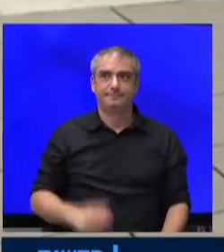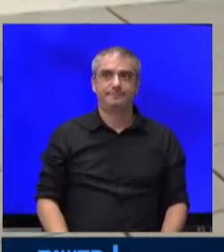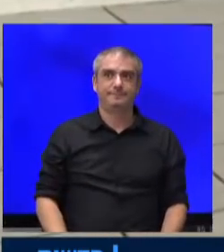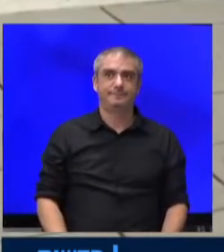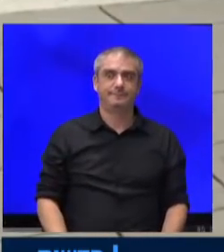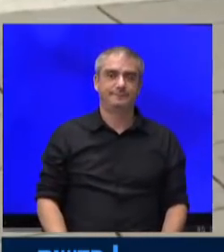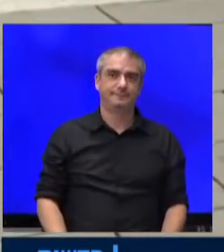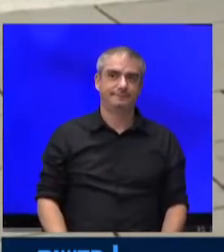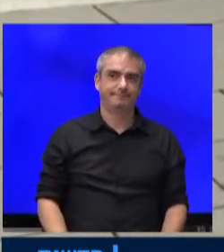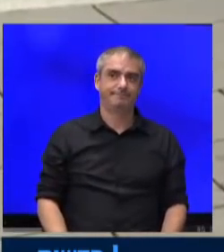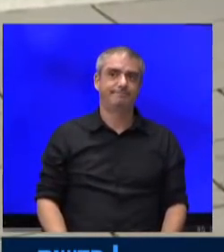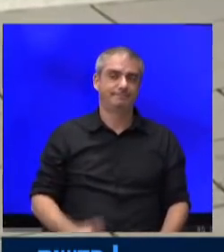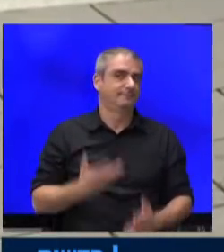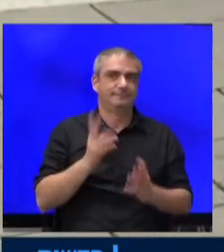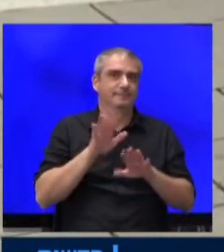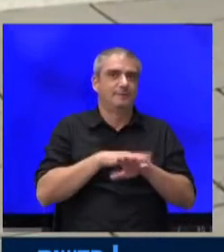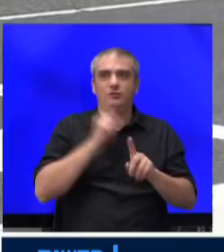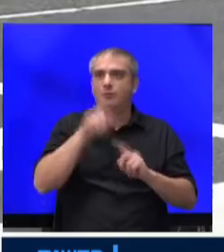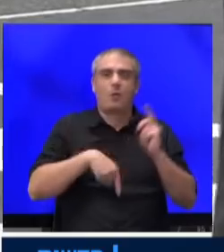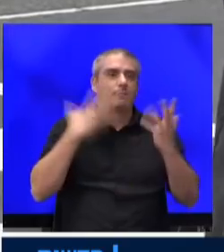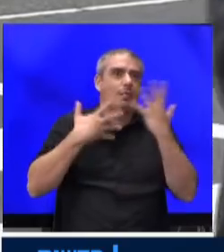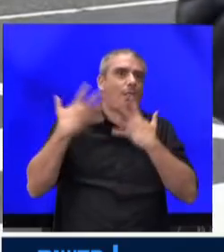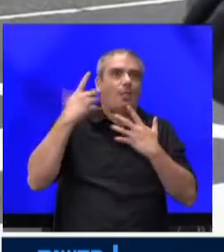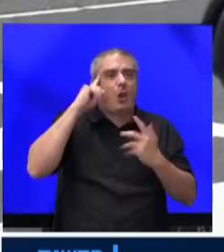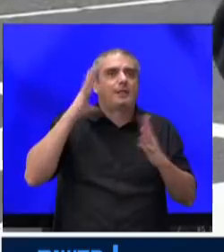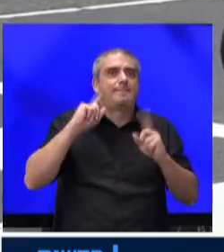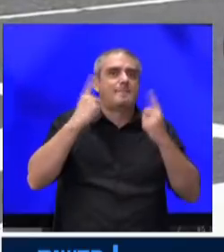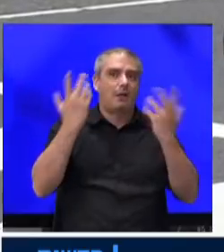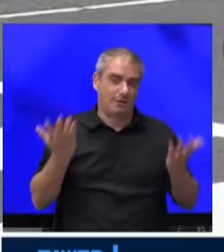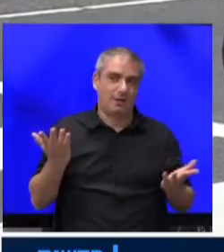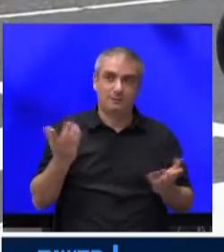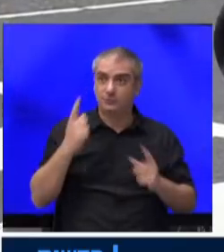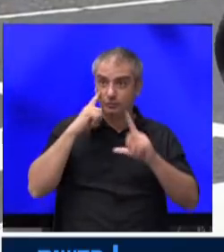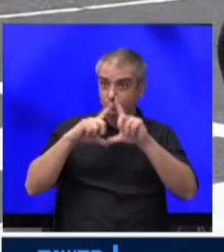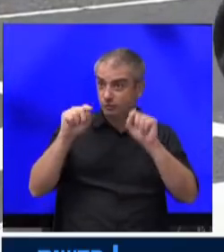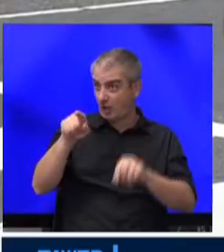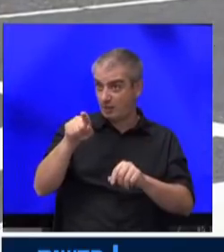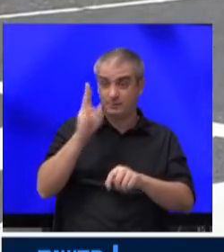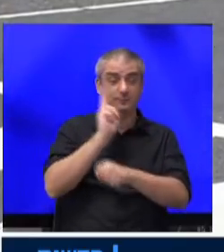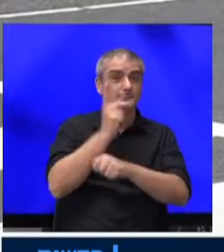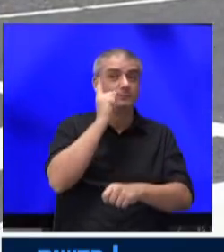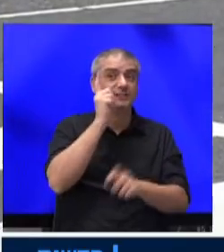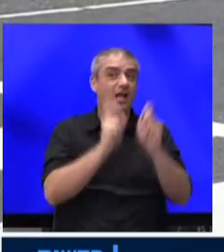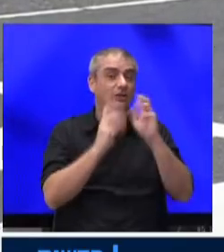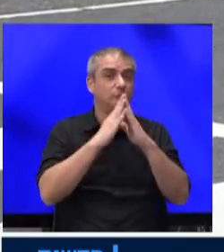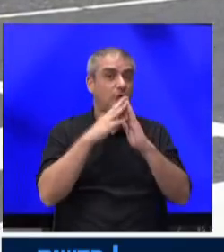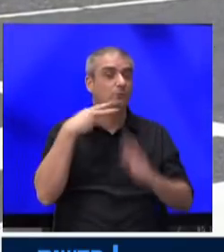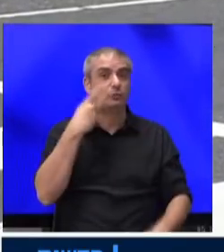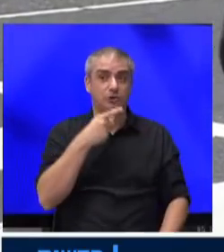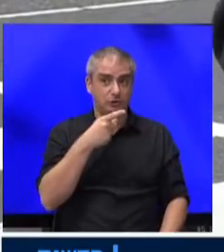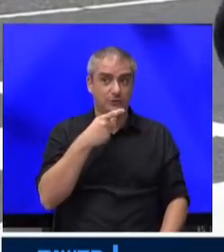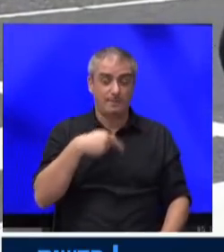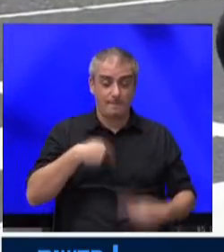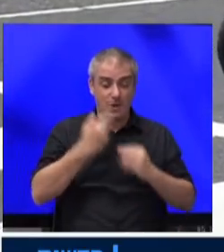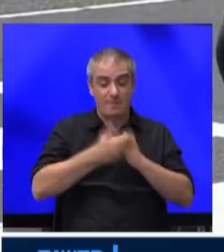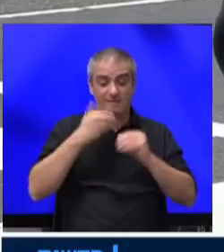an uncertainty, you know. I do not know. השלט הזה למשל מזהיר את תושבי וושינגטון שביום שלפני הבחירות וביום אחר